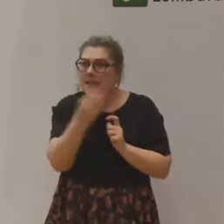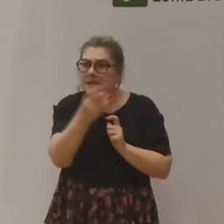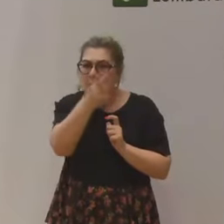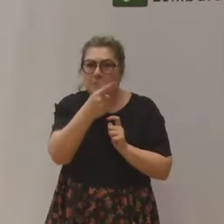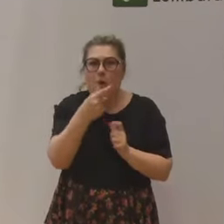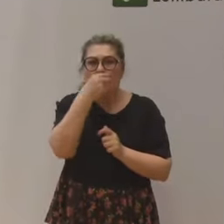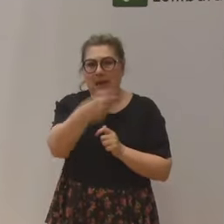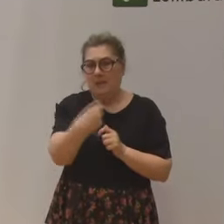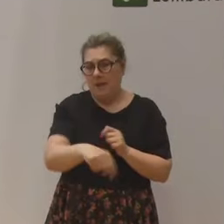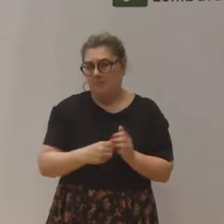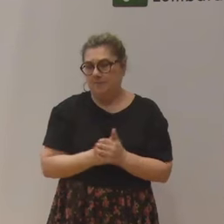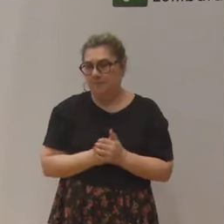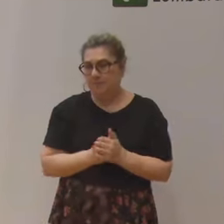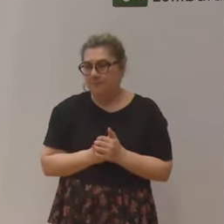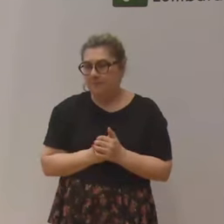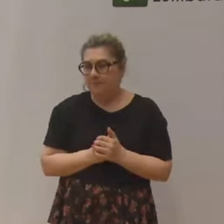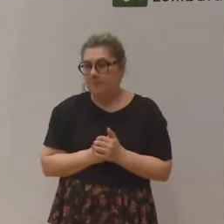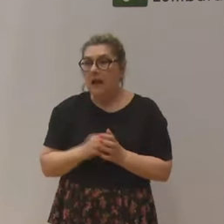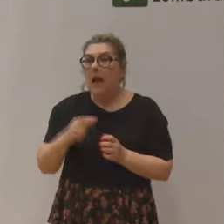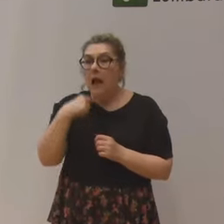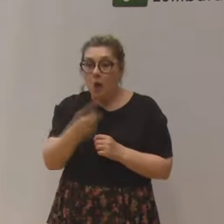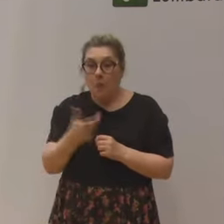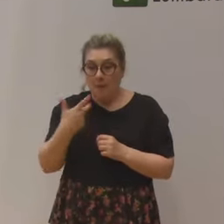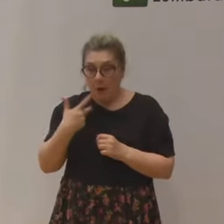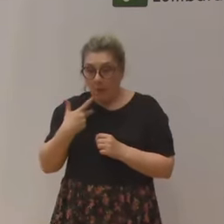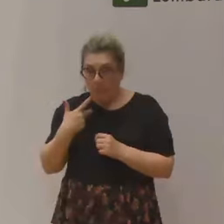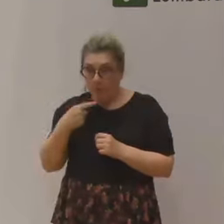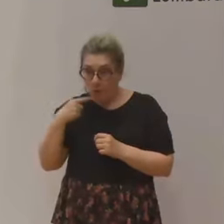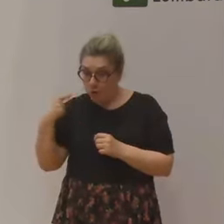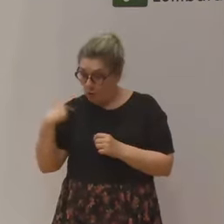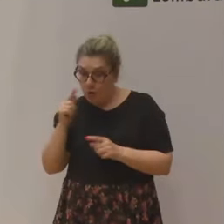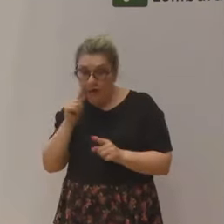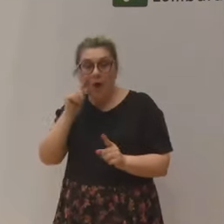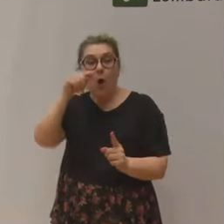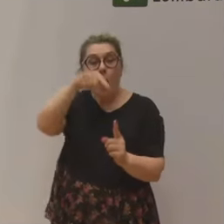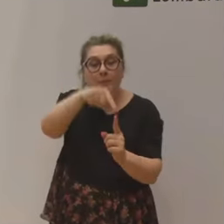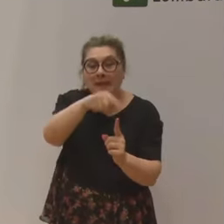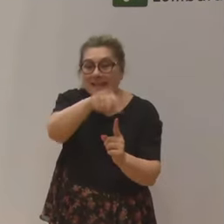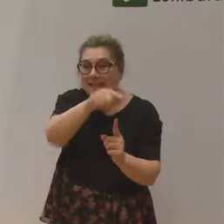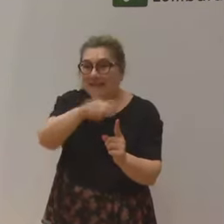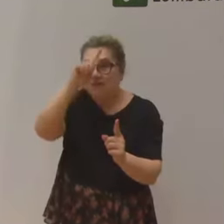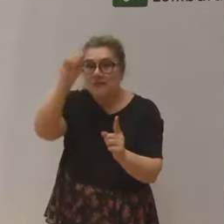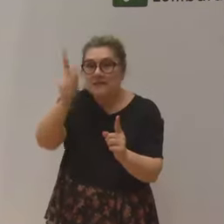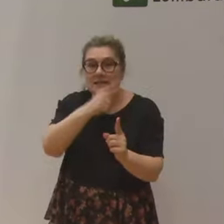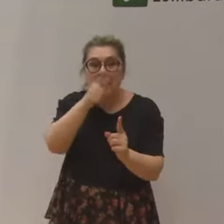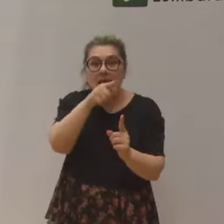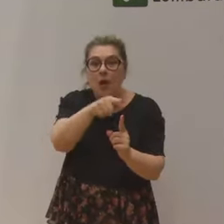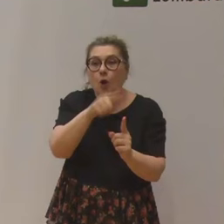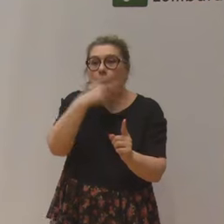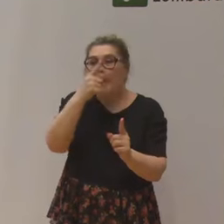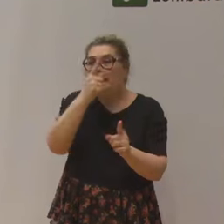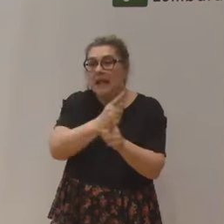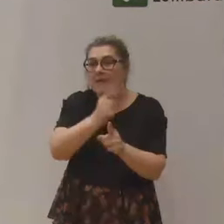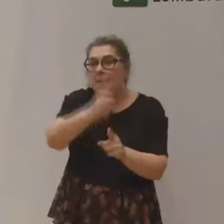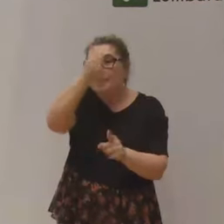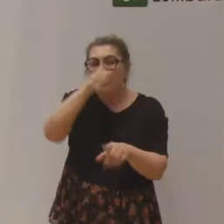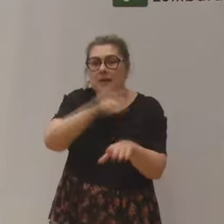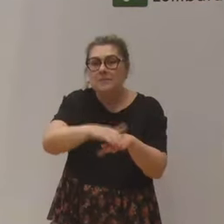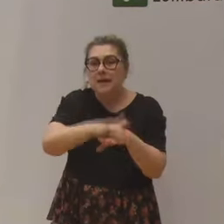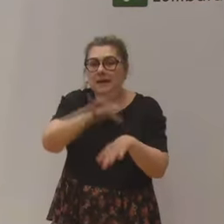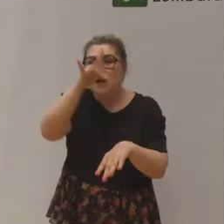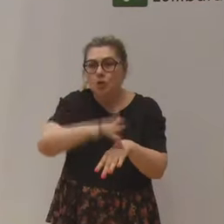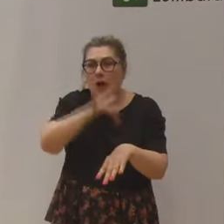la tematica, ma coloro ai quali noi ci rivolgiamo, in molti casi, se non l'hanno provata sulla loro diretta